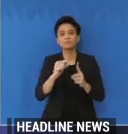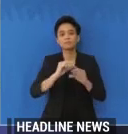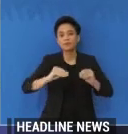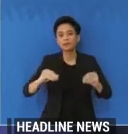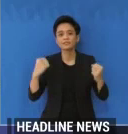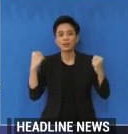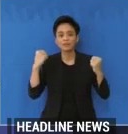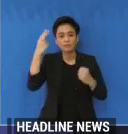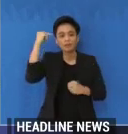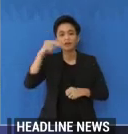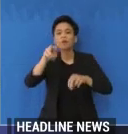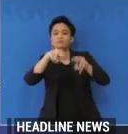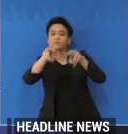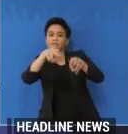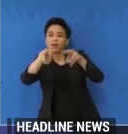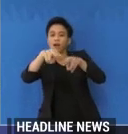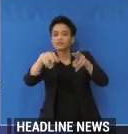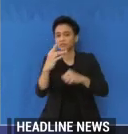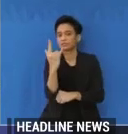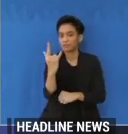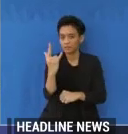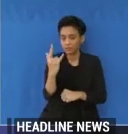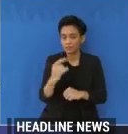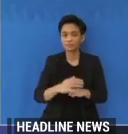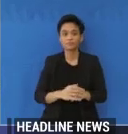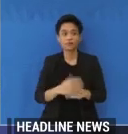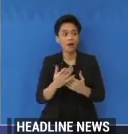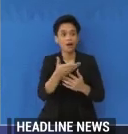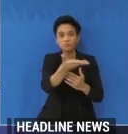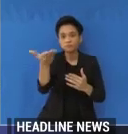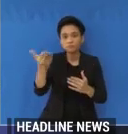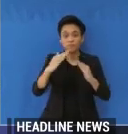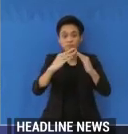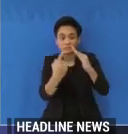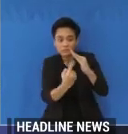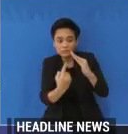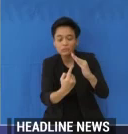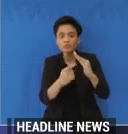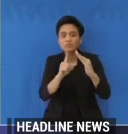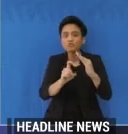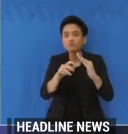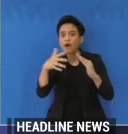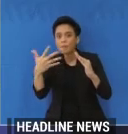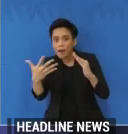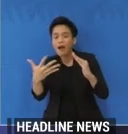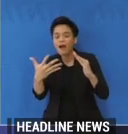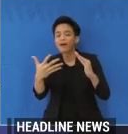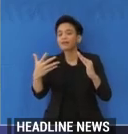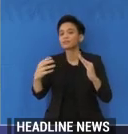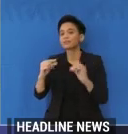diobservasi, sehingga apapun yang diperlukan oleh kawan-kawan yang diisolasi di rumah tetap